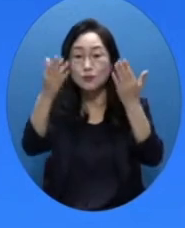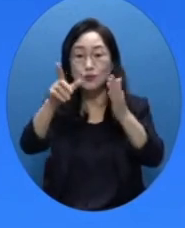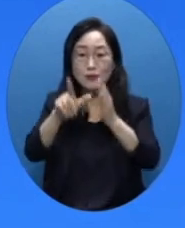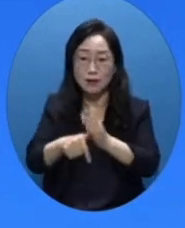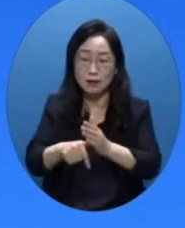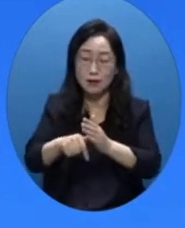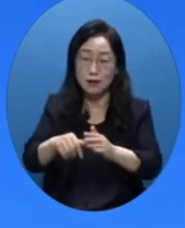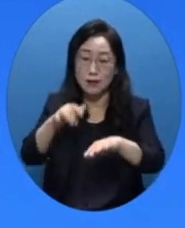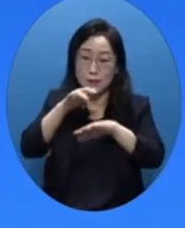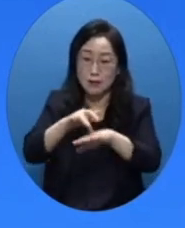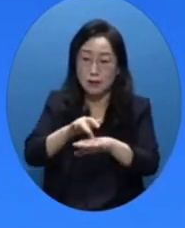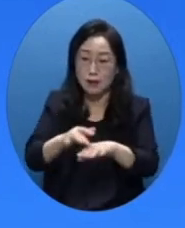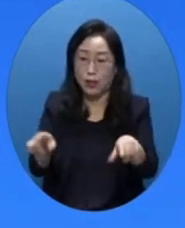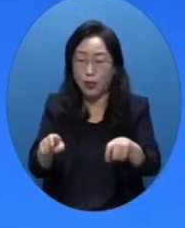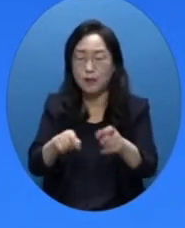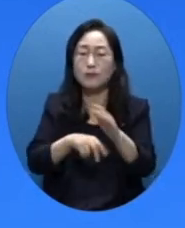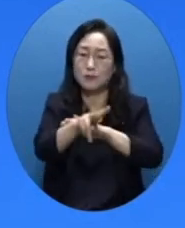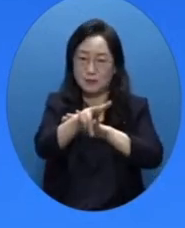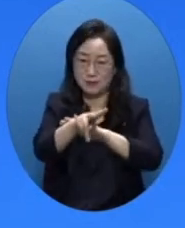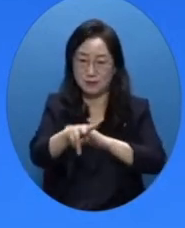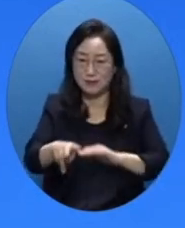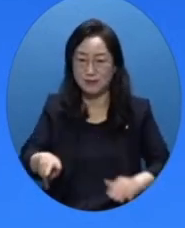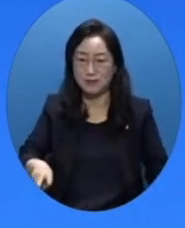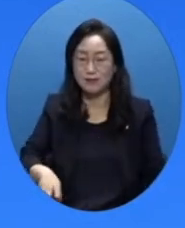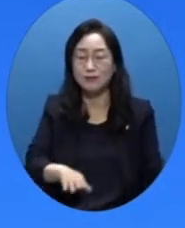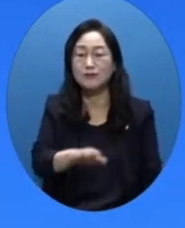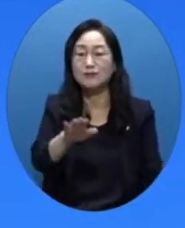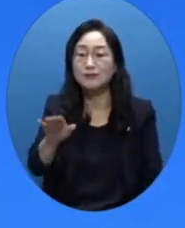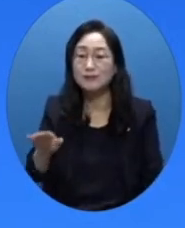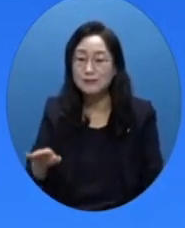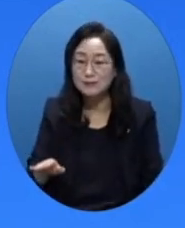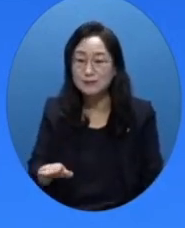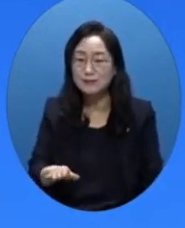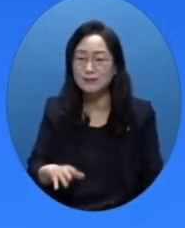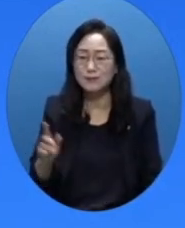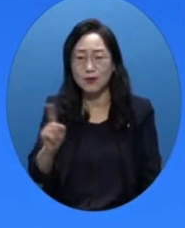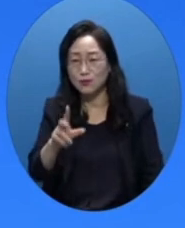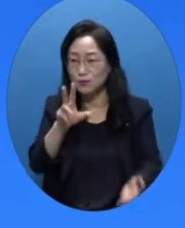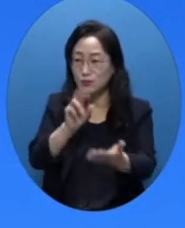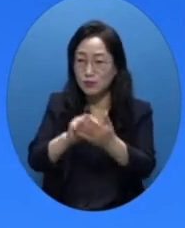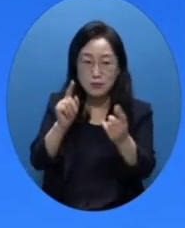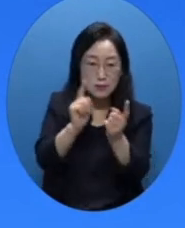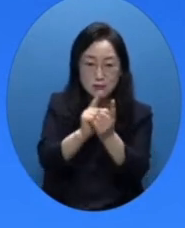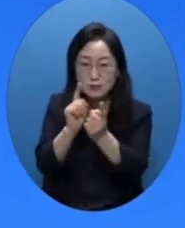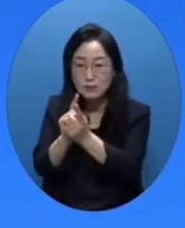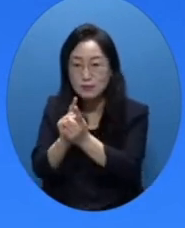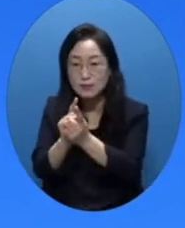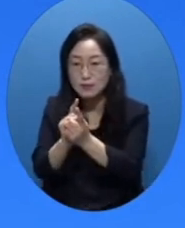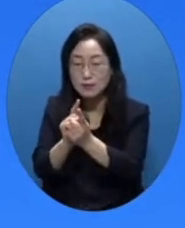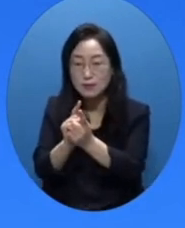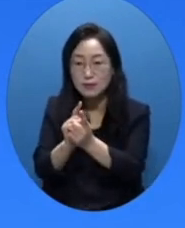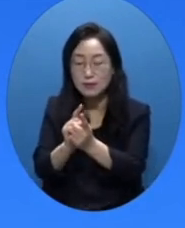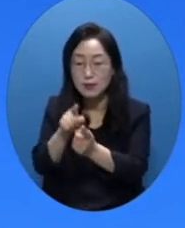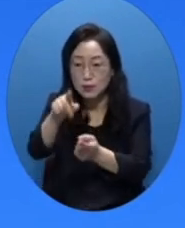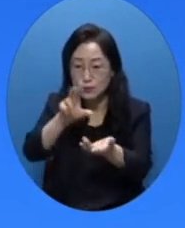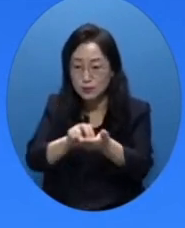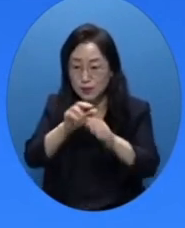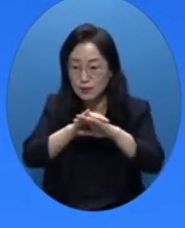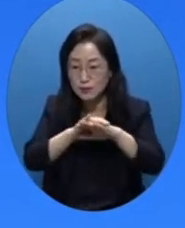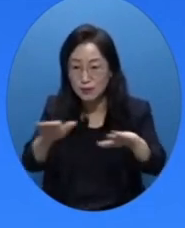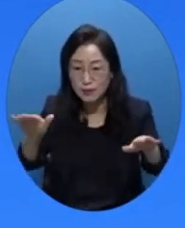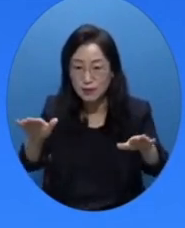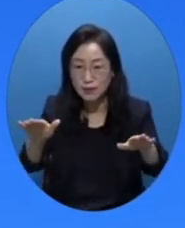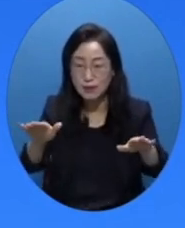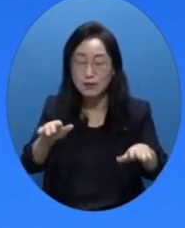아말렉이 쫓겨나가는 것입니다. 우리가 어떤 문제를 만났든지 그 문제를 해결하기 위해서